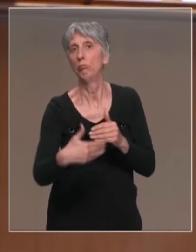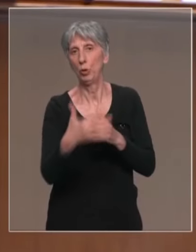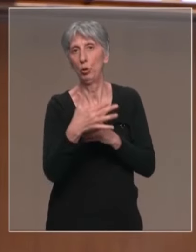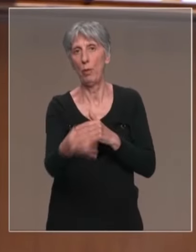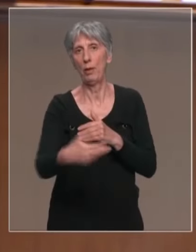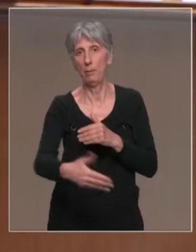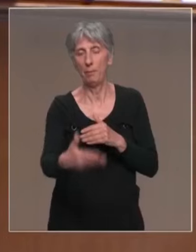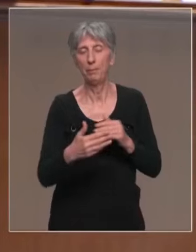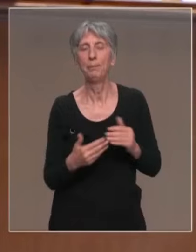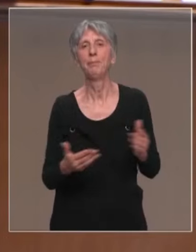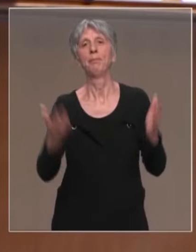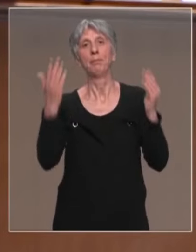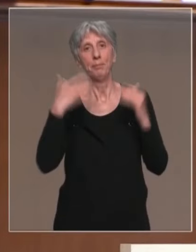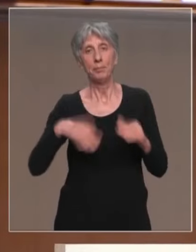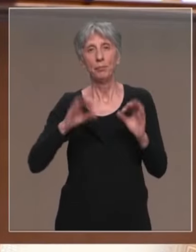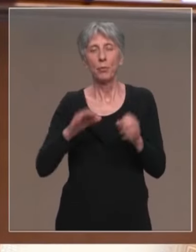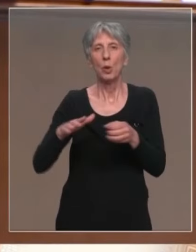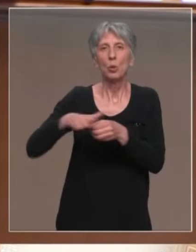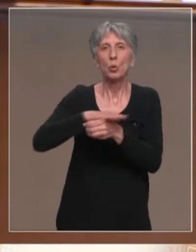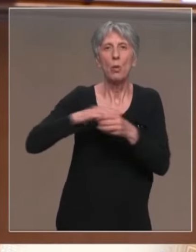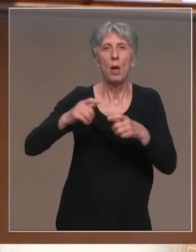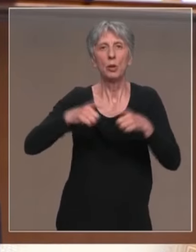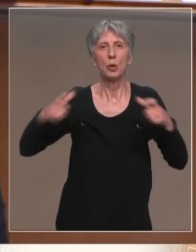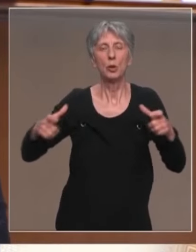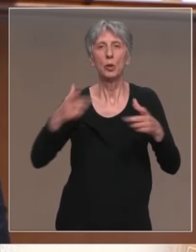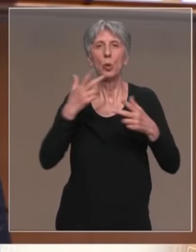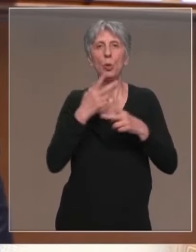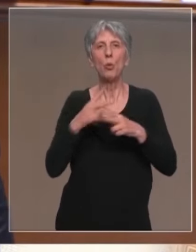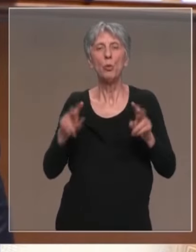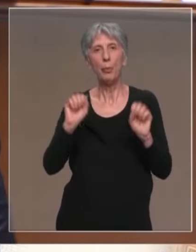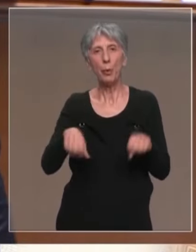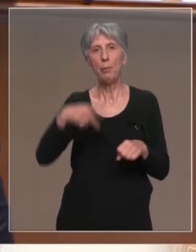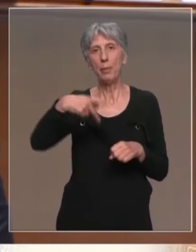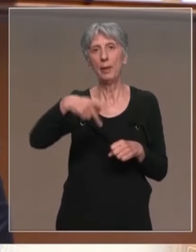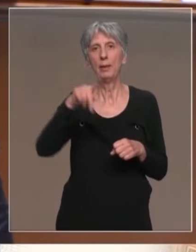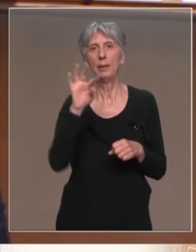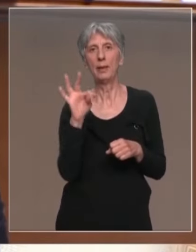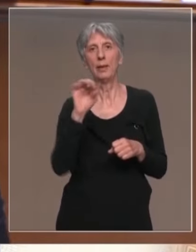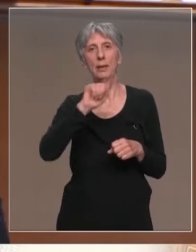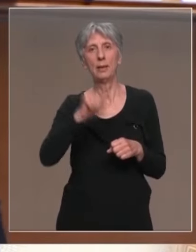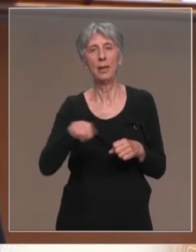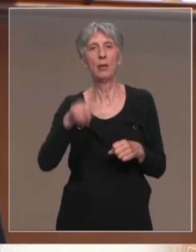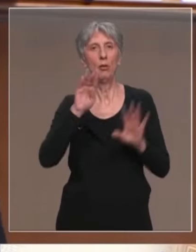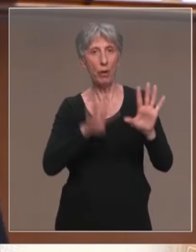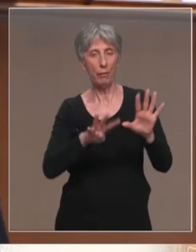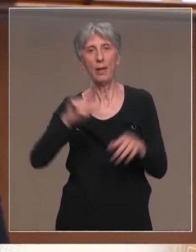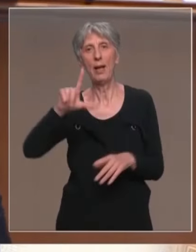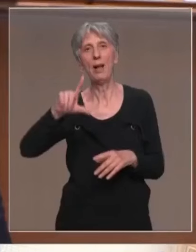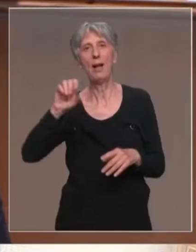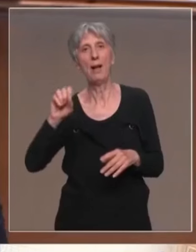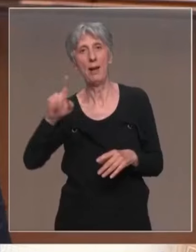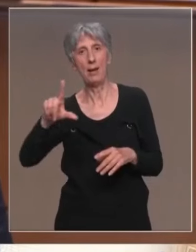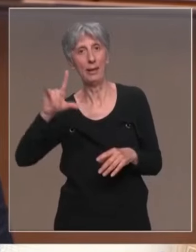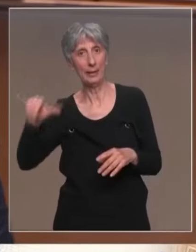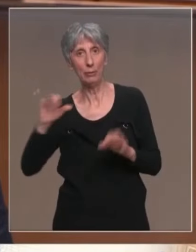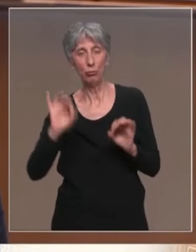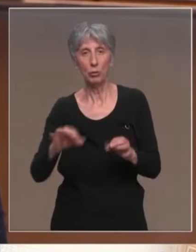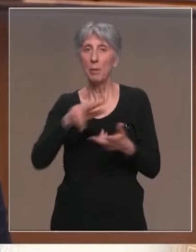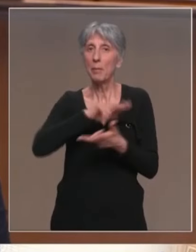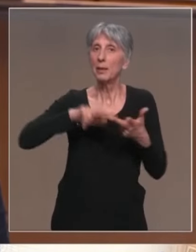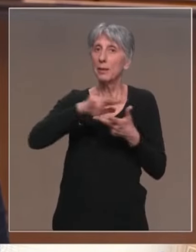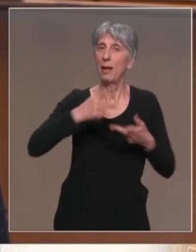avons également augmenté le zonage des communes qui pourront bénéficier du PTZ9 et du LLI. C'est ce que nous avons annoncé au Pays Basque vendredi